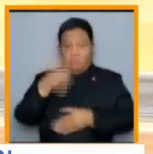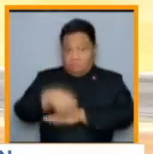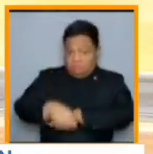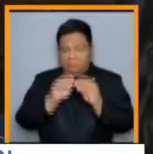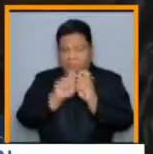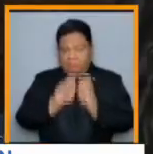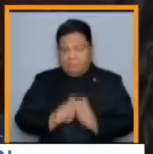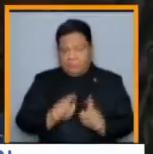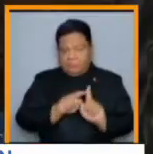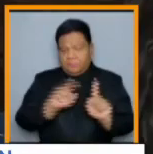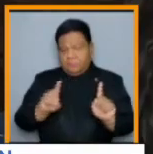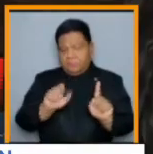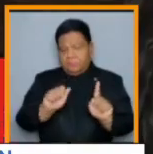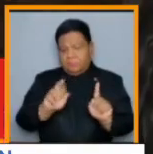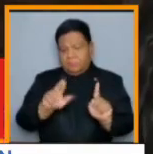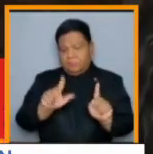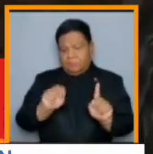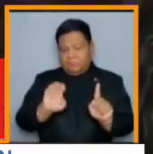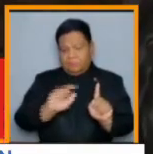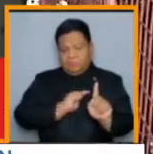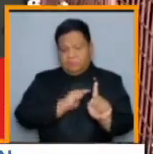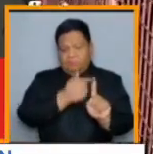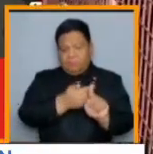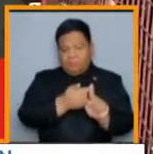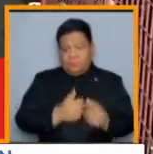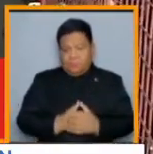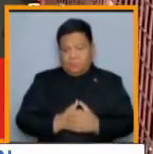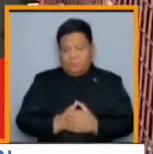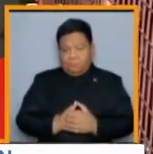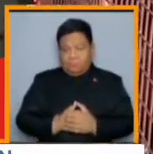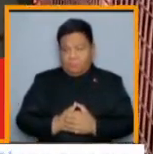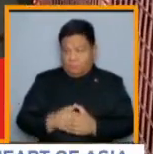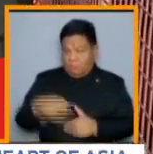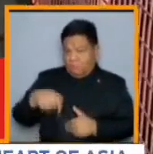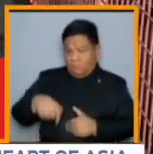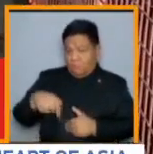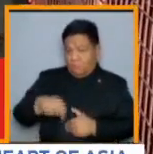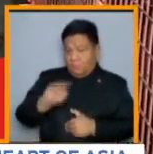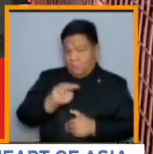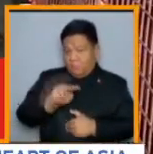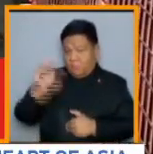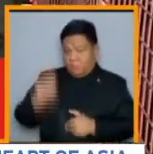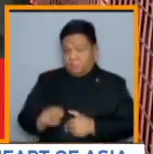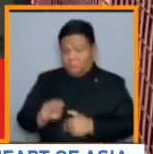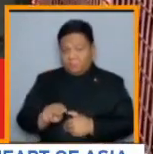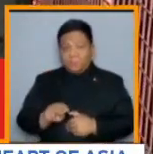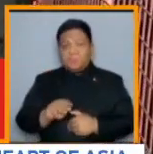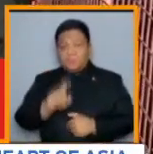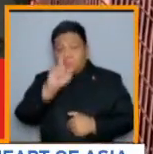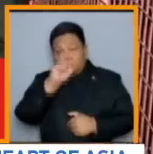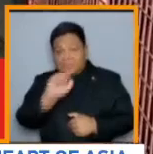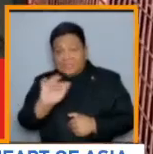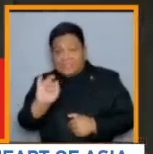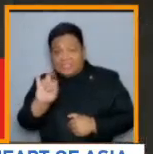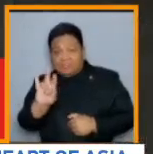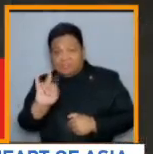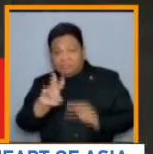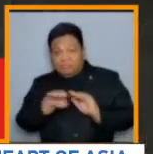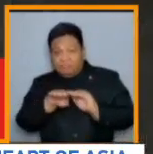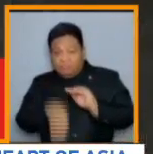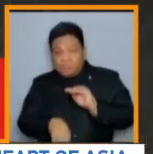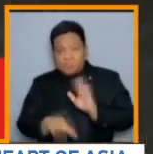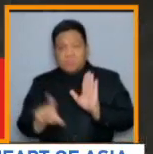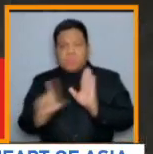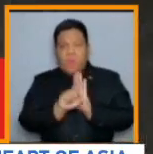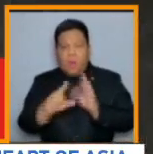Darlene Kai. Dito sa Maynila, bawal lumabas ang mga menor de edad mula alas 10 ng gabi hanggang alas 4 ng madaling araw. Balik